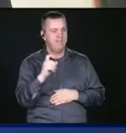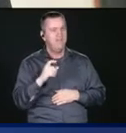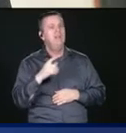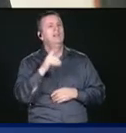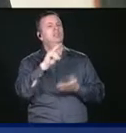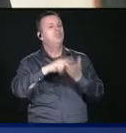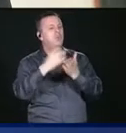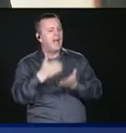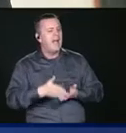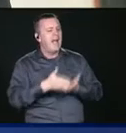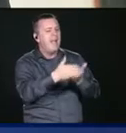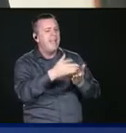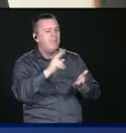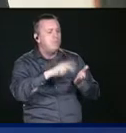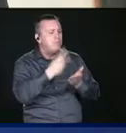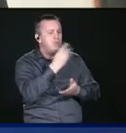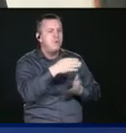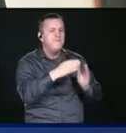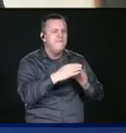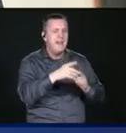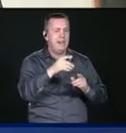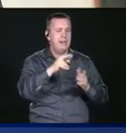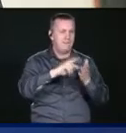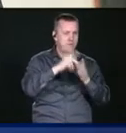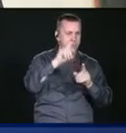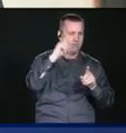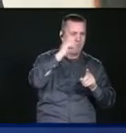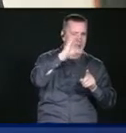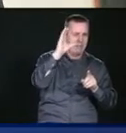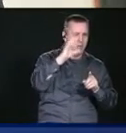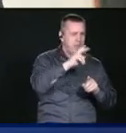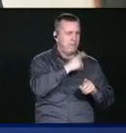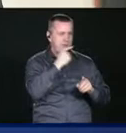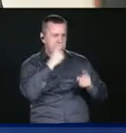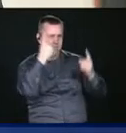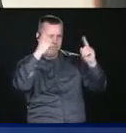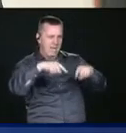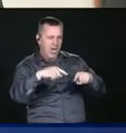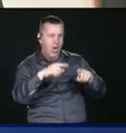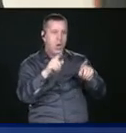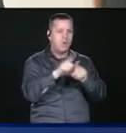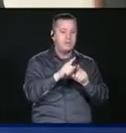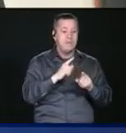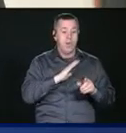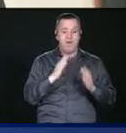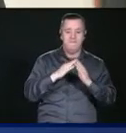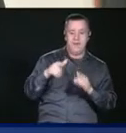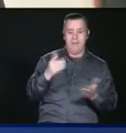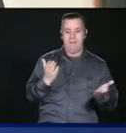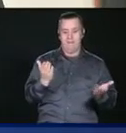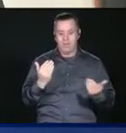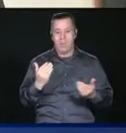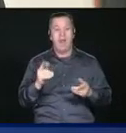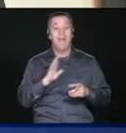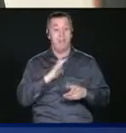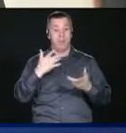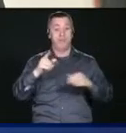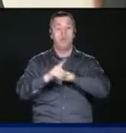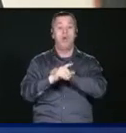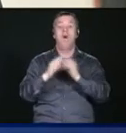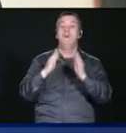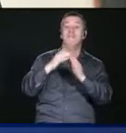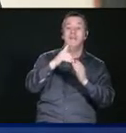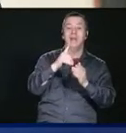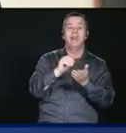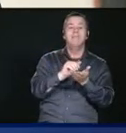parce que vous ne vous entendez pas avec les provinces et les villes. Et deux, ils ont besoin d'aide maintenant. Les villes, il y a des gens qui ont déjà mis des employés municipaux à pied.